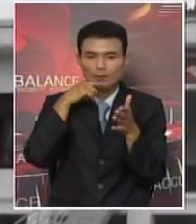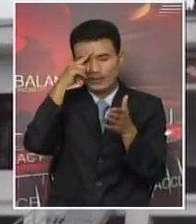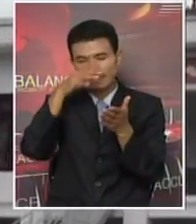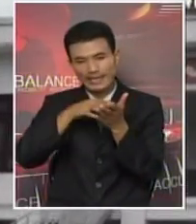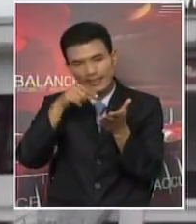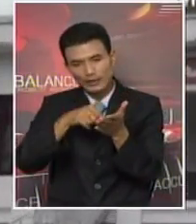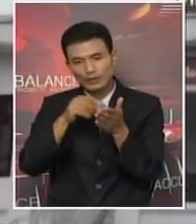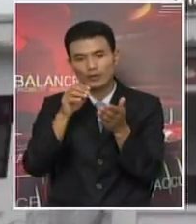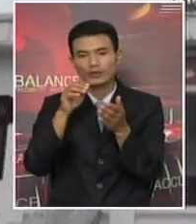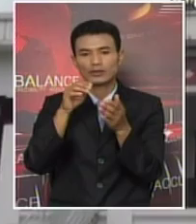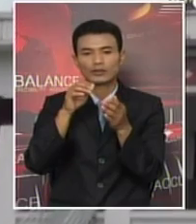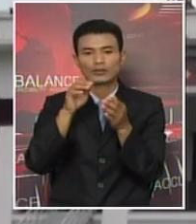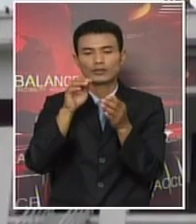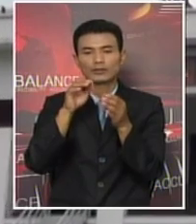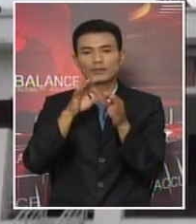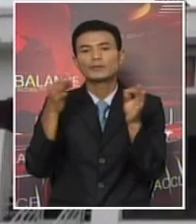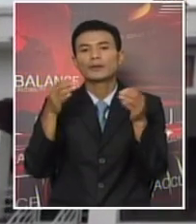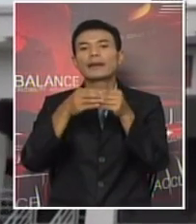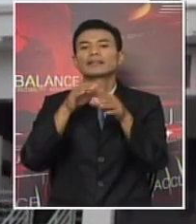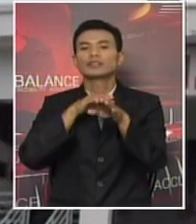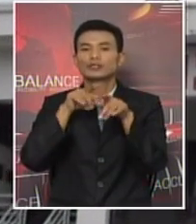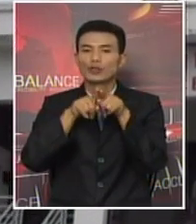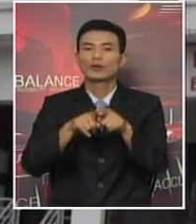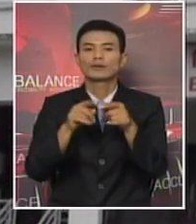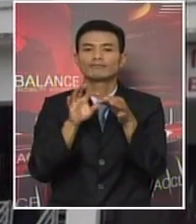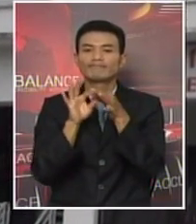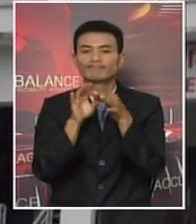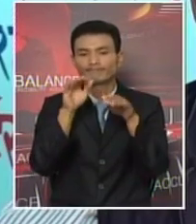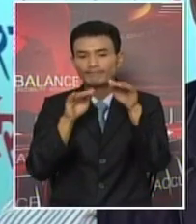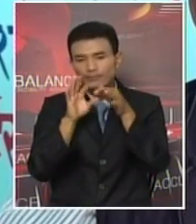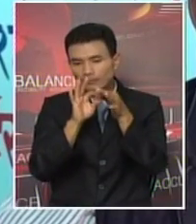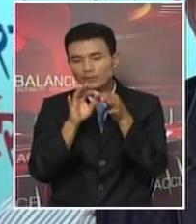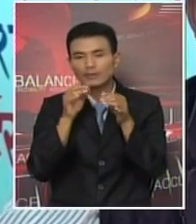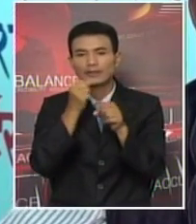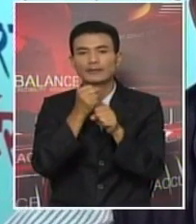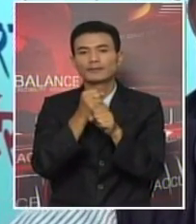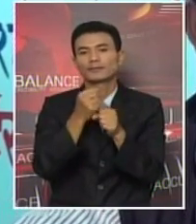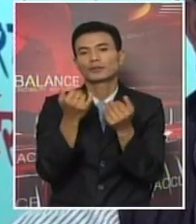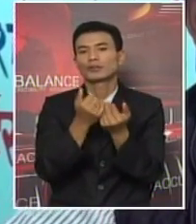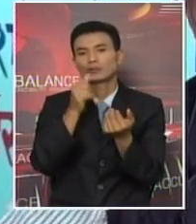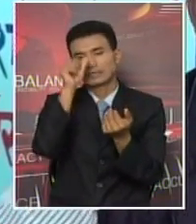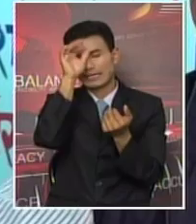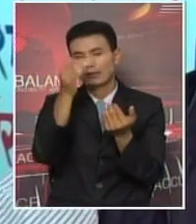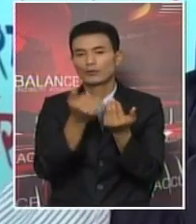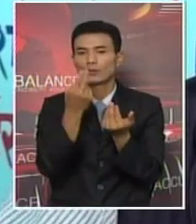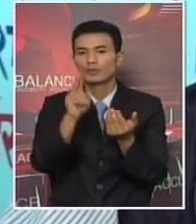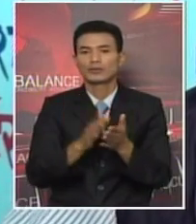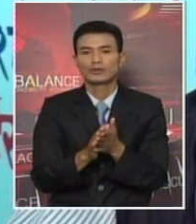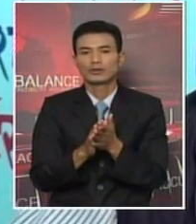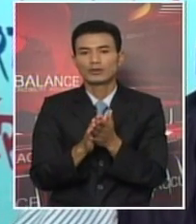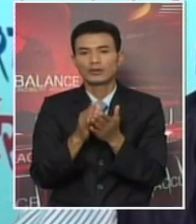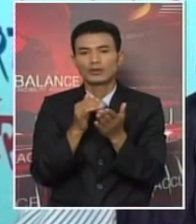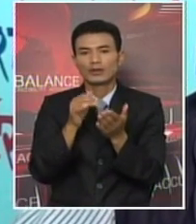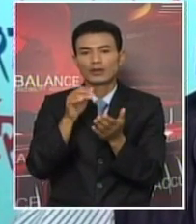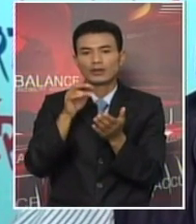केन्द्र, सङ्घीय समाजवादीसँग तालमेल गर्ने तयारीमा रहेको राजापा नेता केशव झाले बताए। राज्यपालले